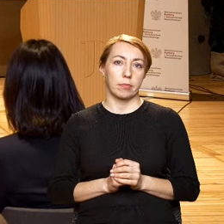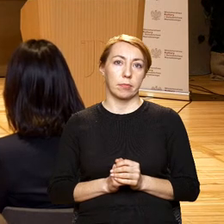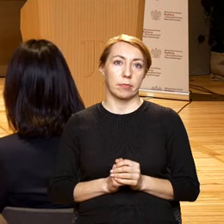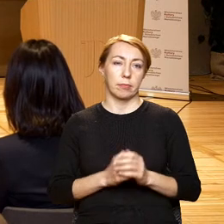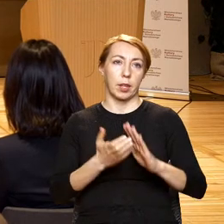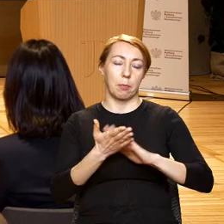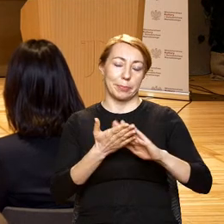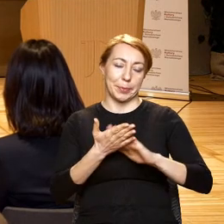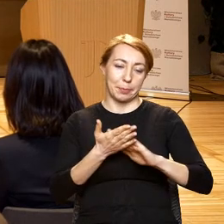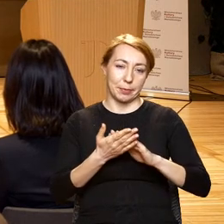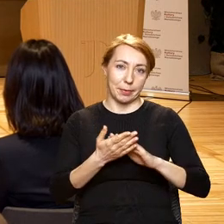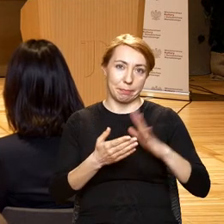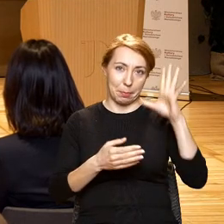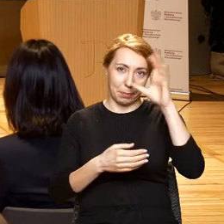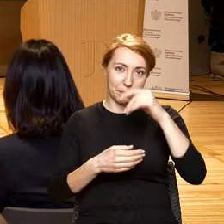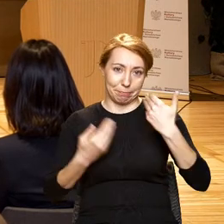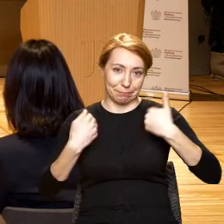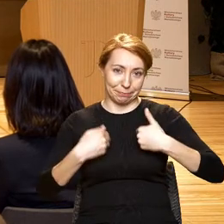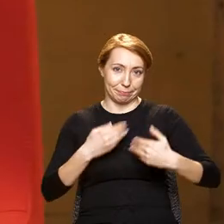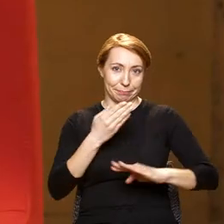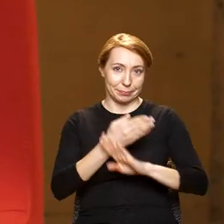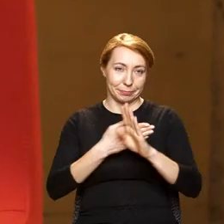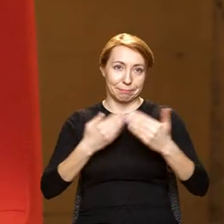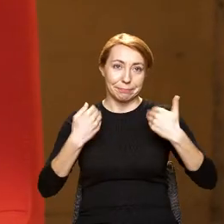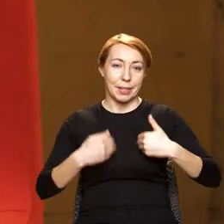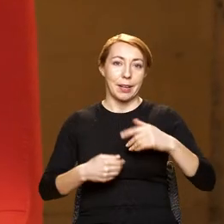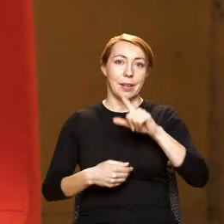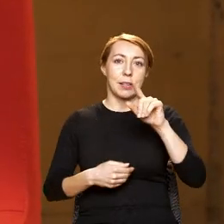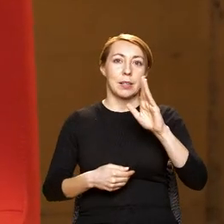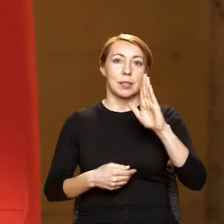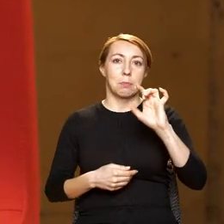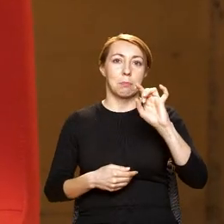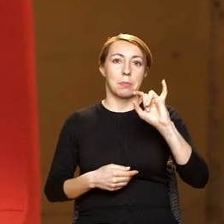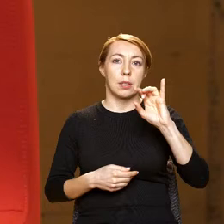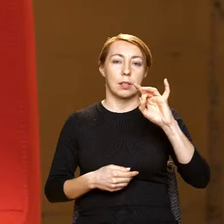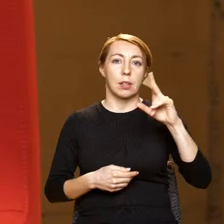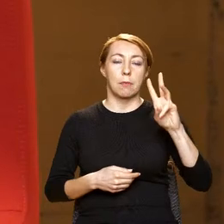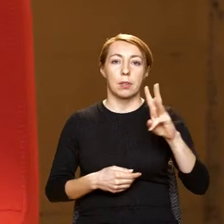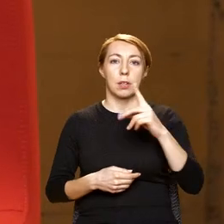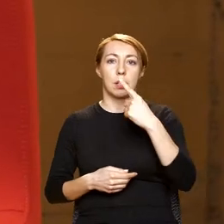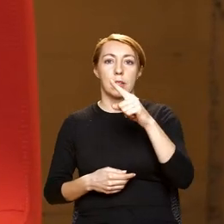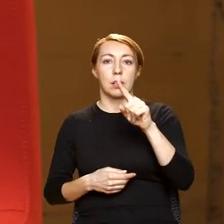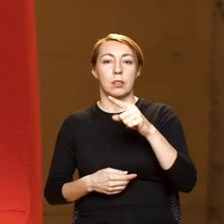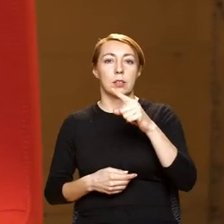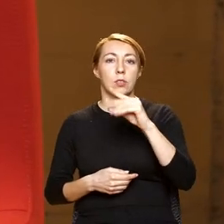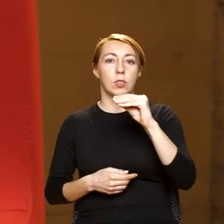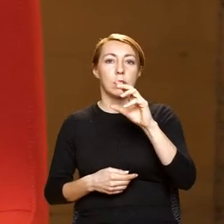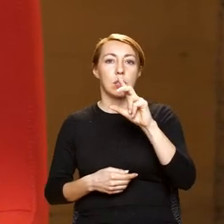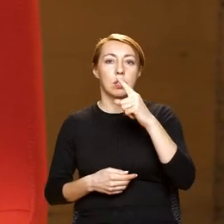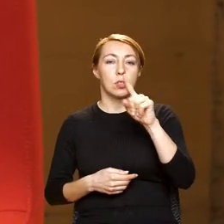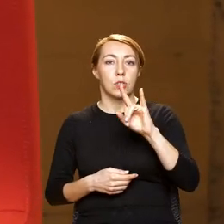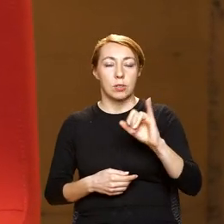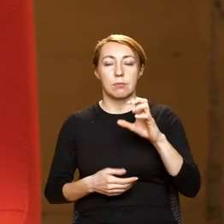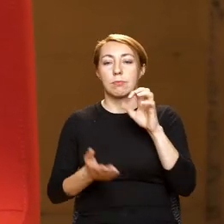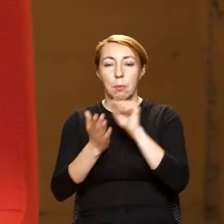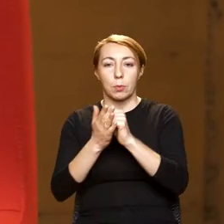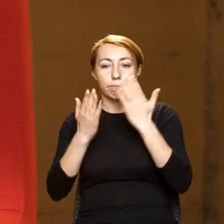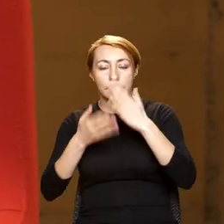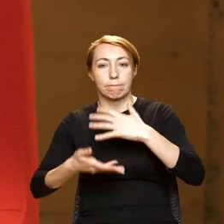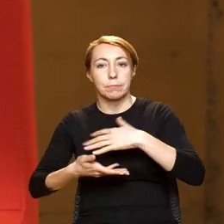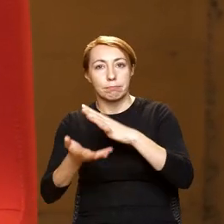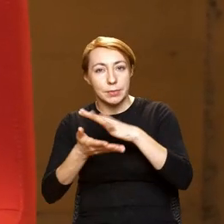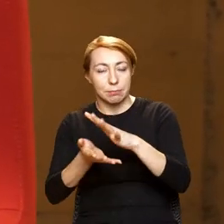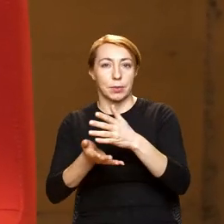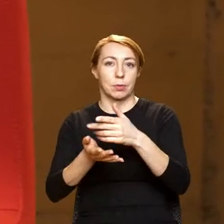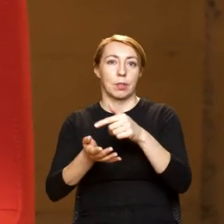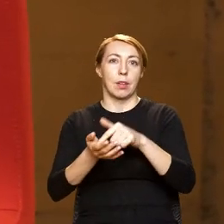Przepraszam, zapomniałem siebie przedstawić jeszcze. Nazywam się Zbigniew Dziedzic. Zajmuję się wydawnictwami w muzeum i miałem przyjemność być redaktorem